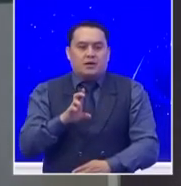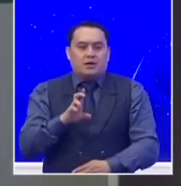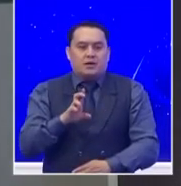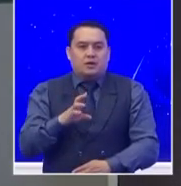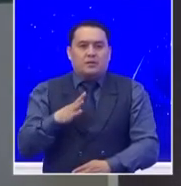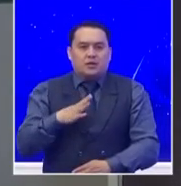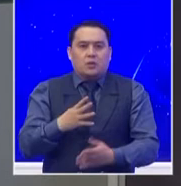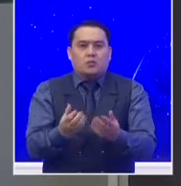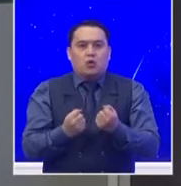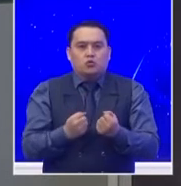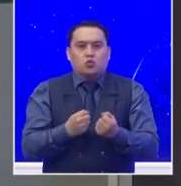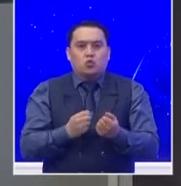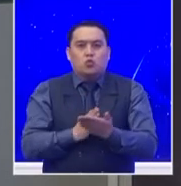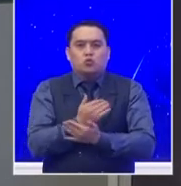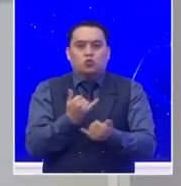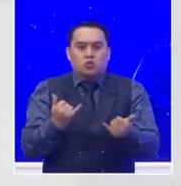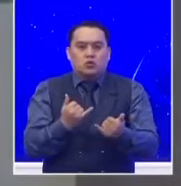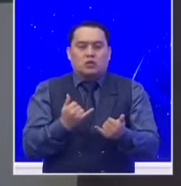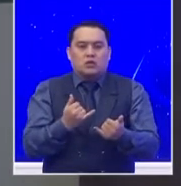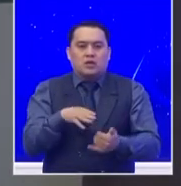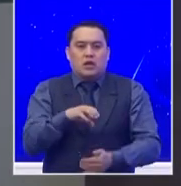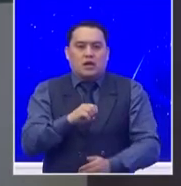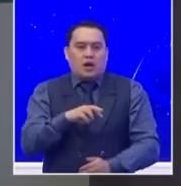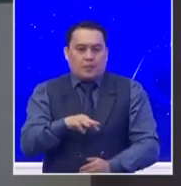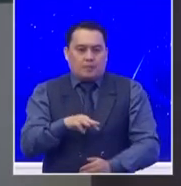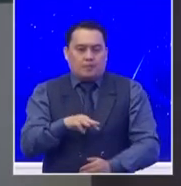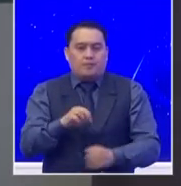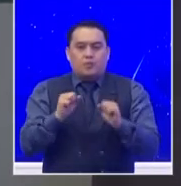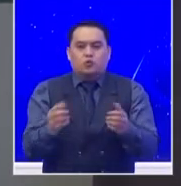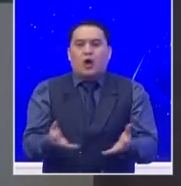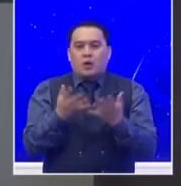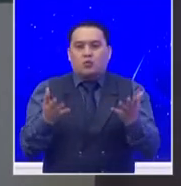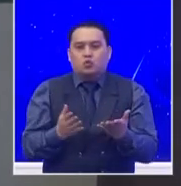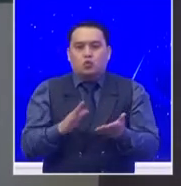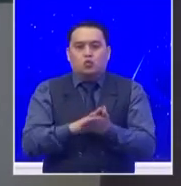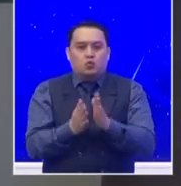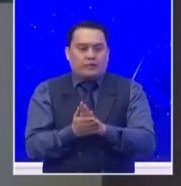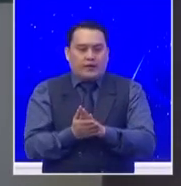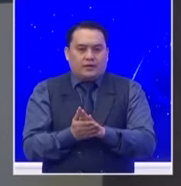также получать услуги через канал Telegram-бот. Данное приложение облегчает условия